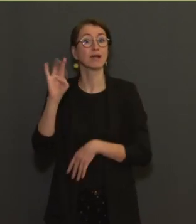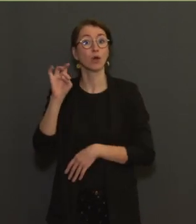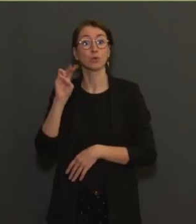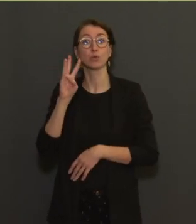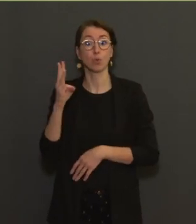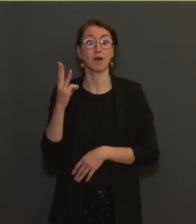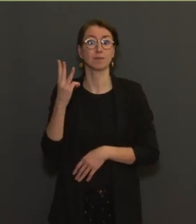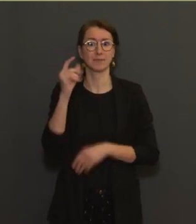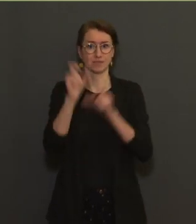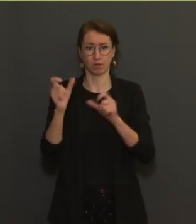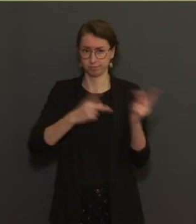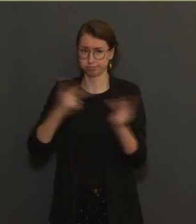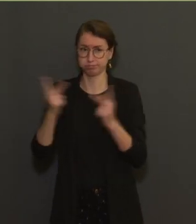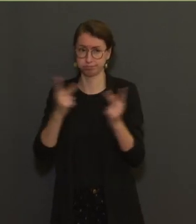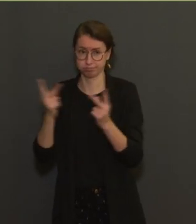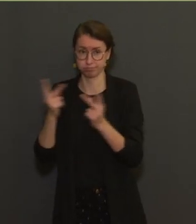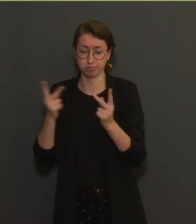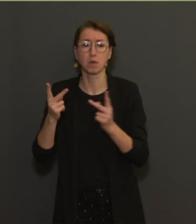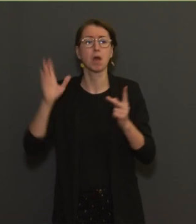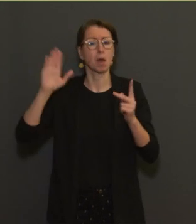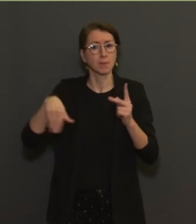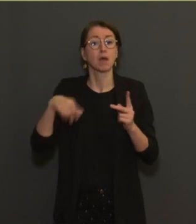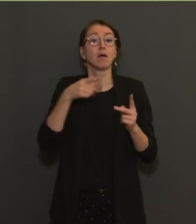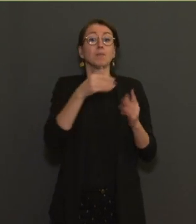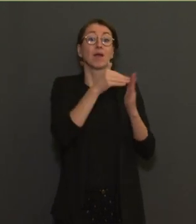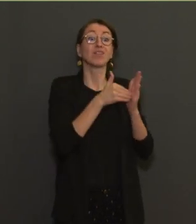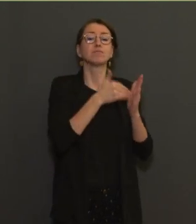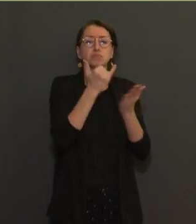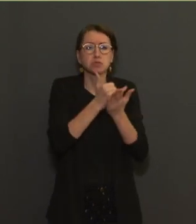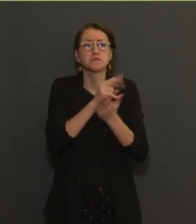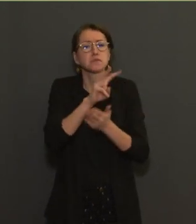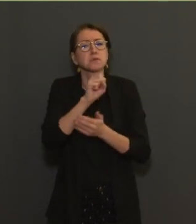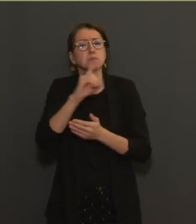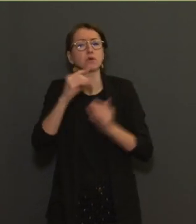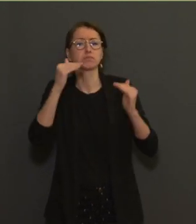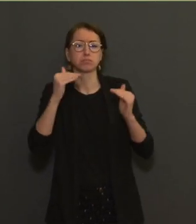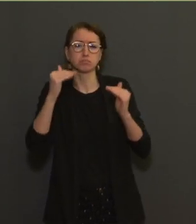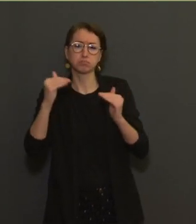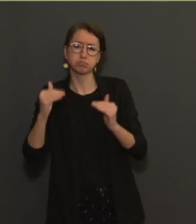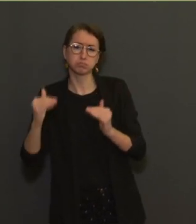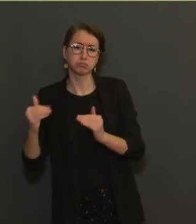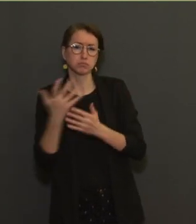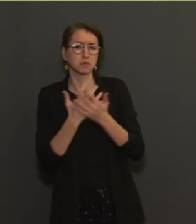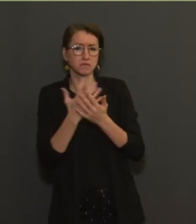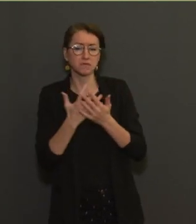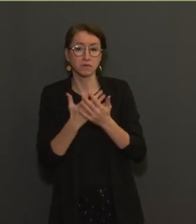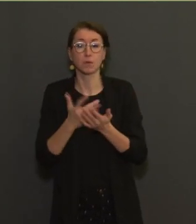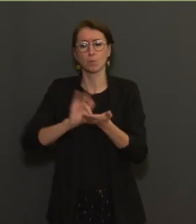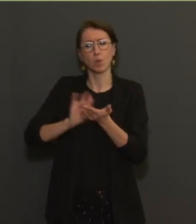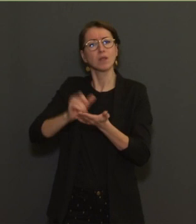La moyenne, sur les 7 derniers jours, s'établit à 656 nouvelles admissions par jour.